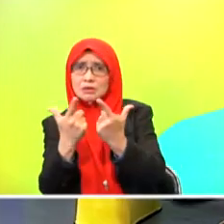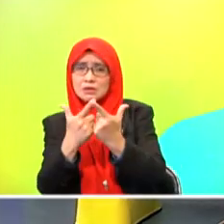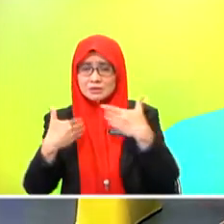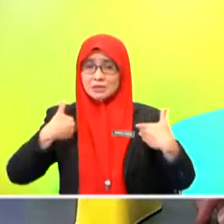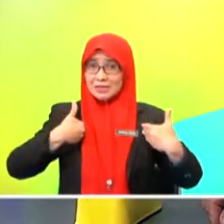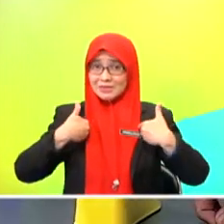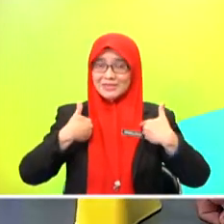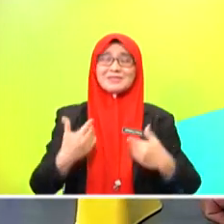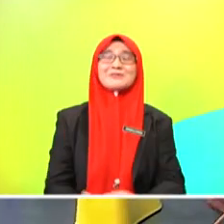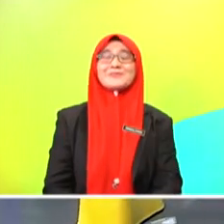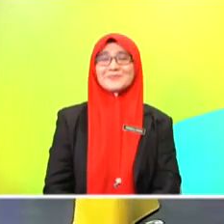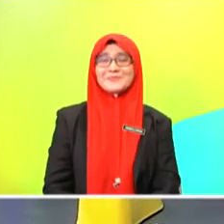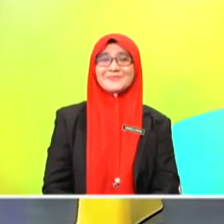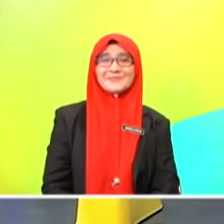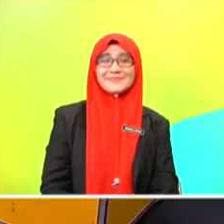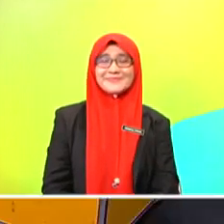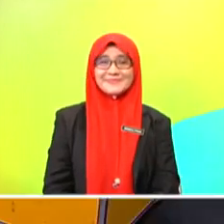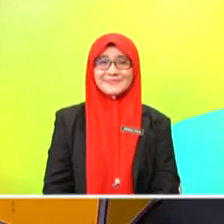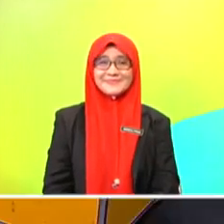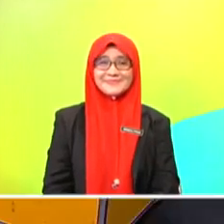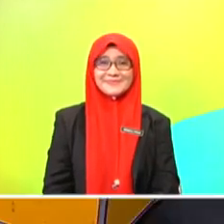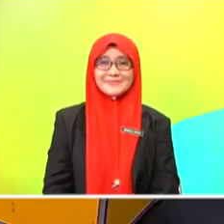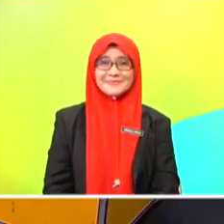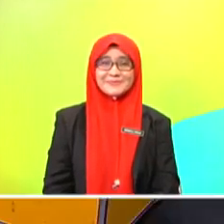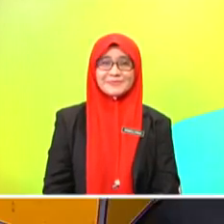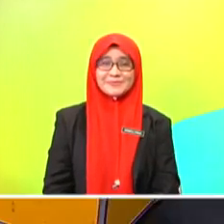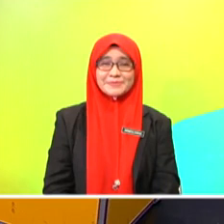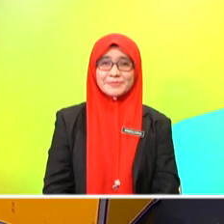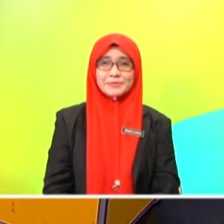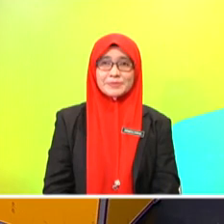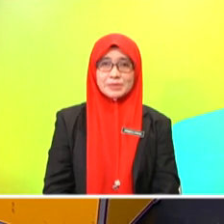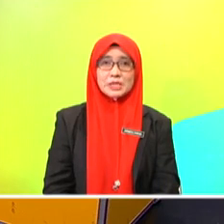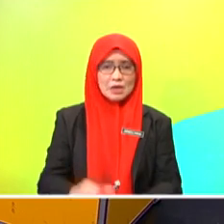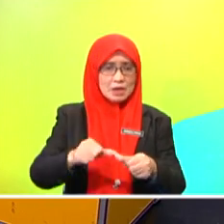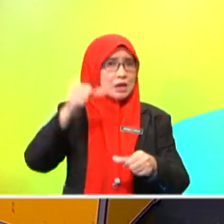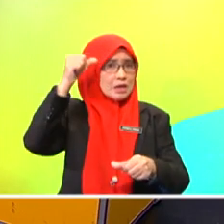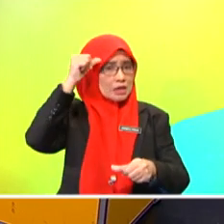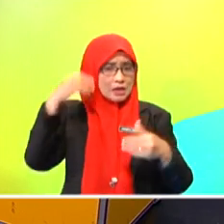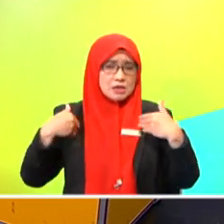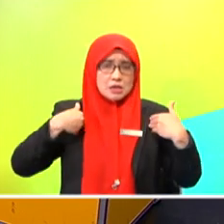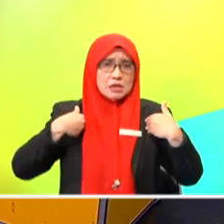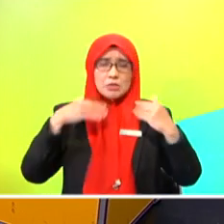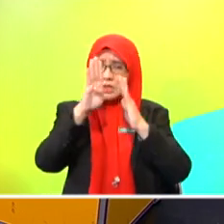haiwan melahirkan yang melahirkan anak dan juga bertelur.